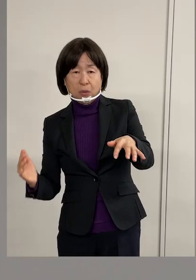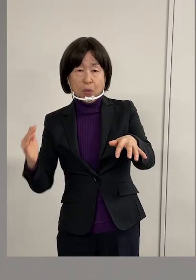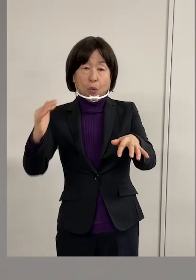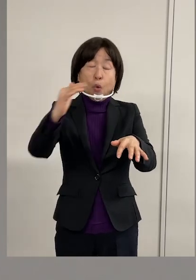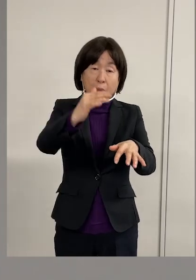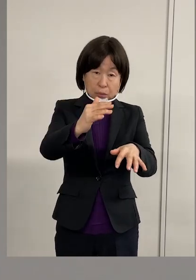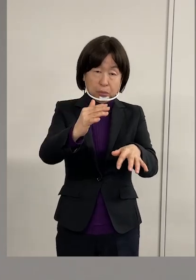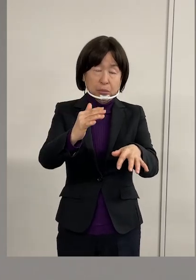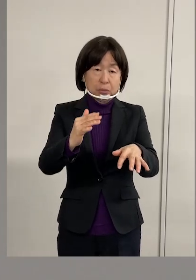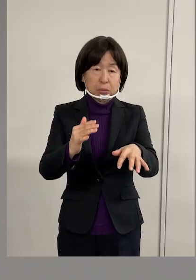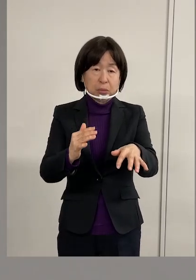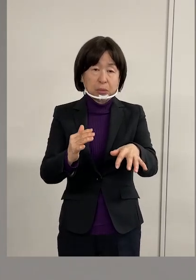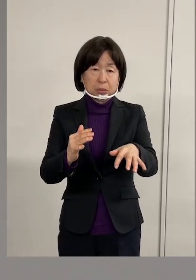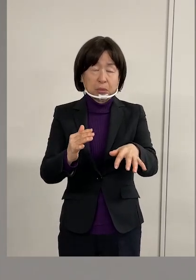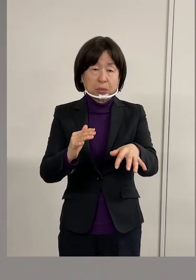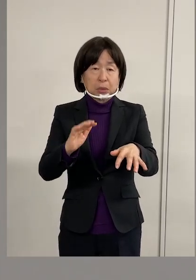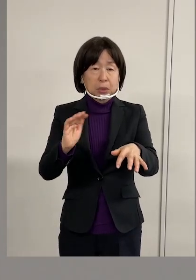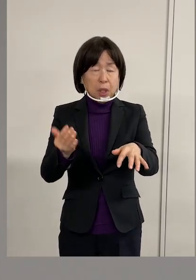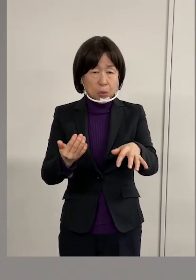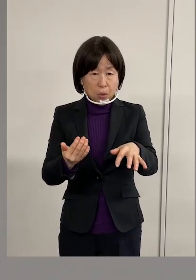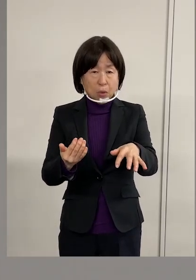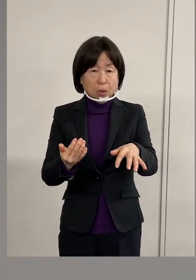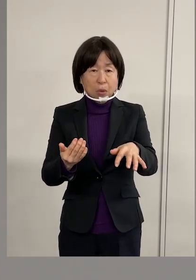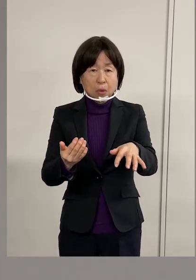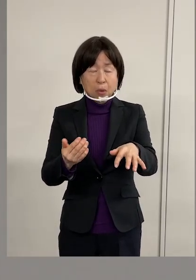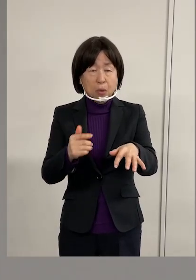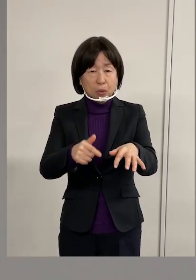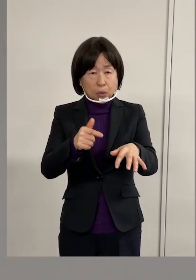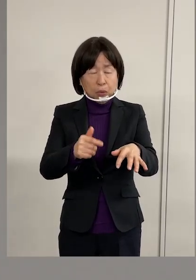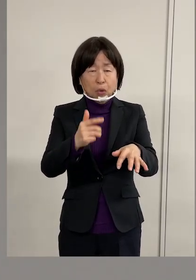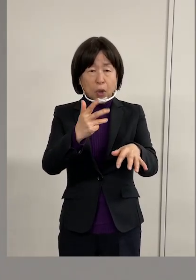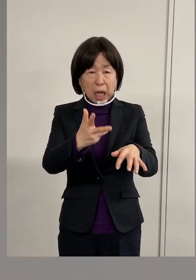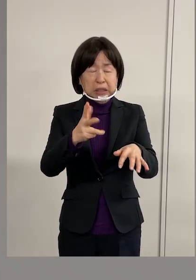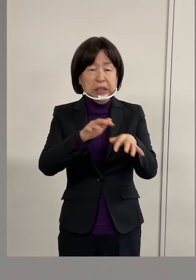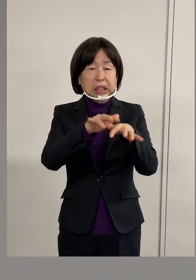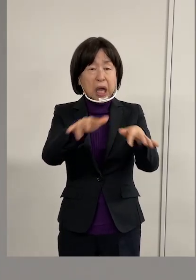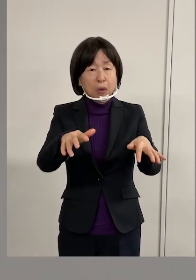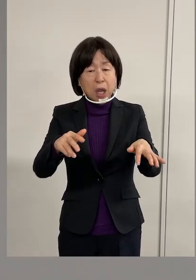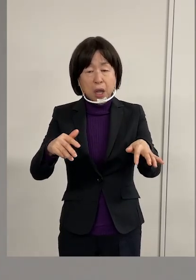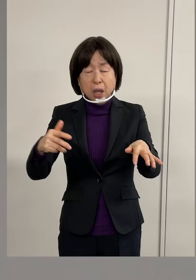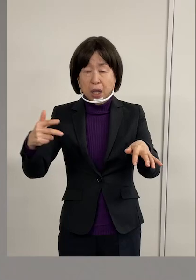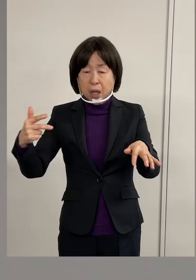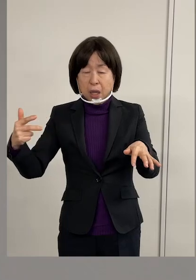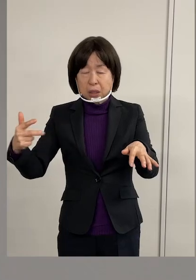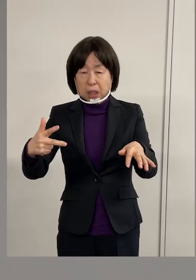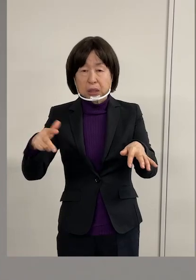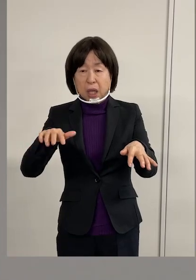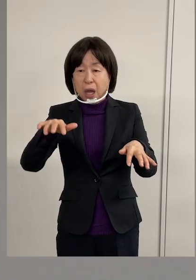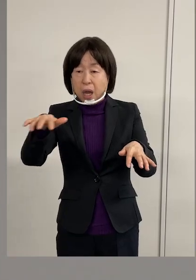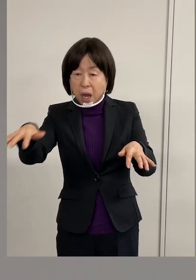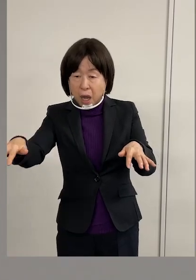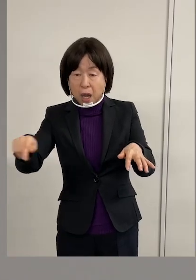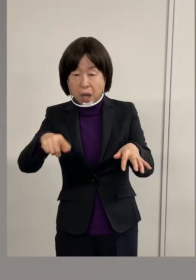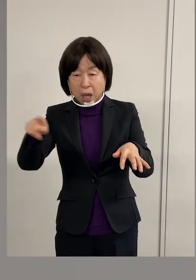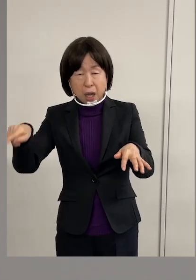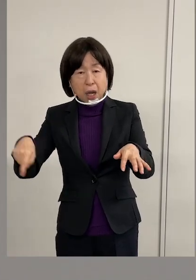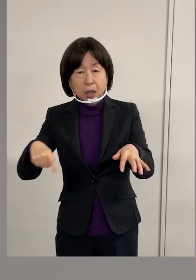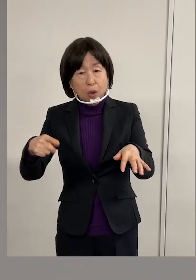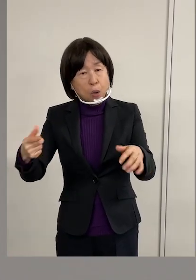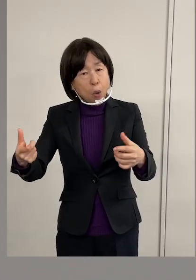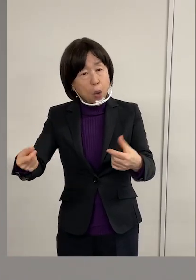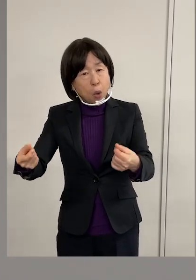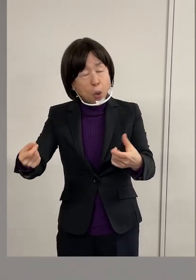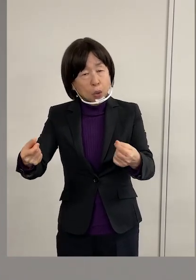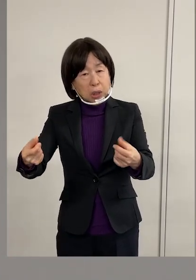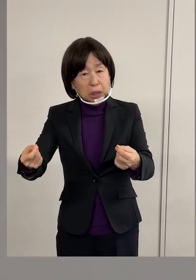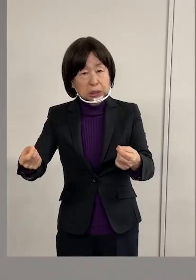ね、どうも第7波程度に収まってますので、第7波は第6波を完全にバンと超えたんですが、今の